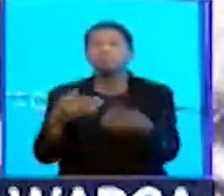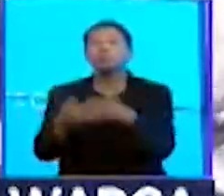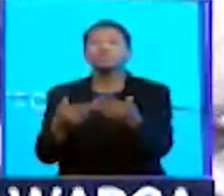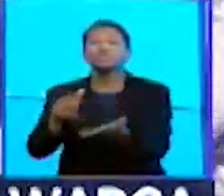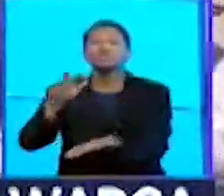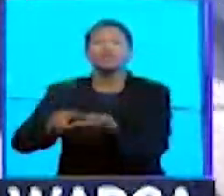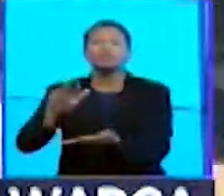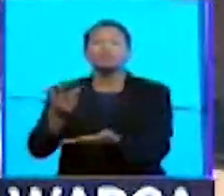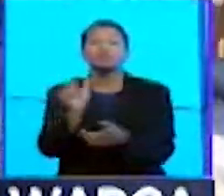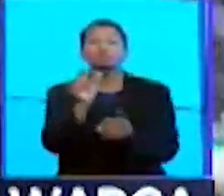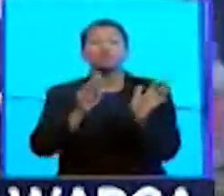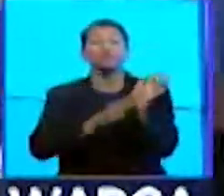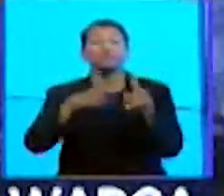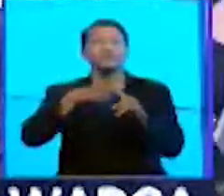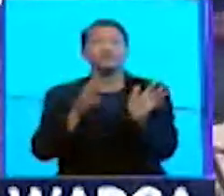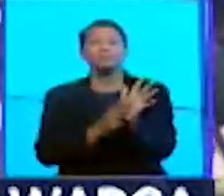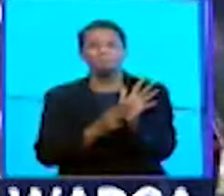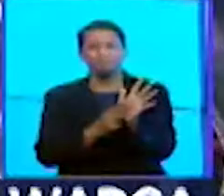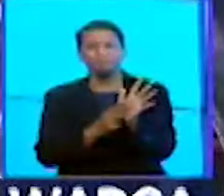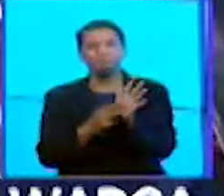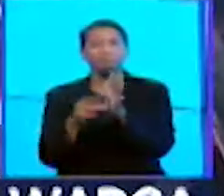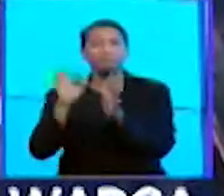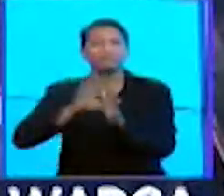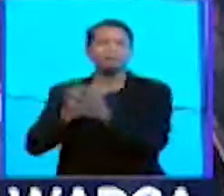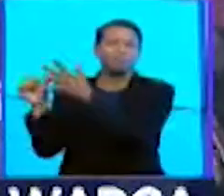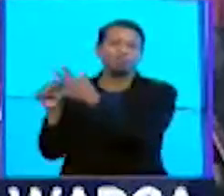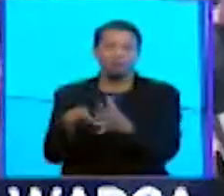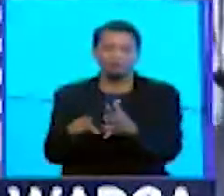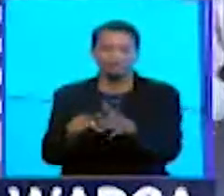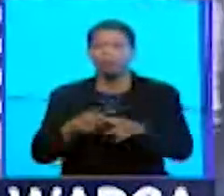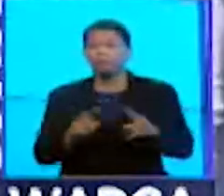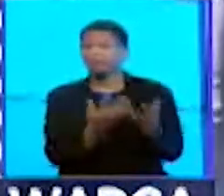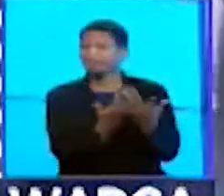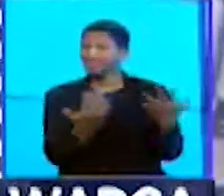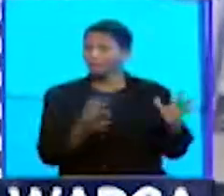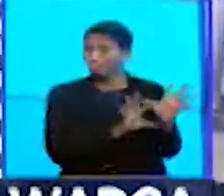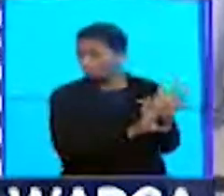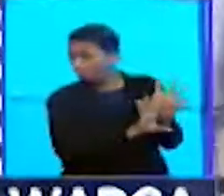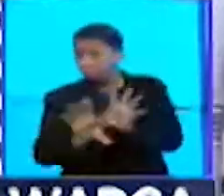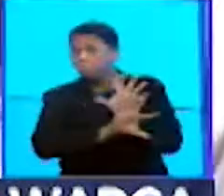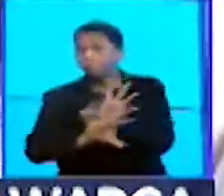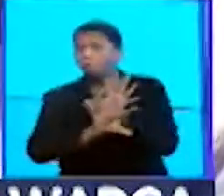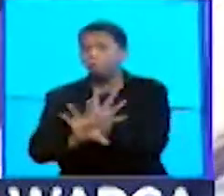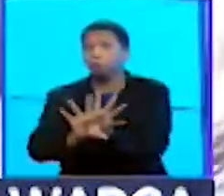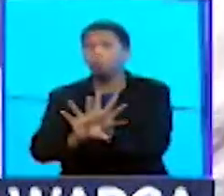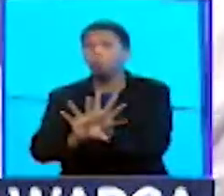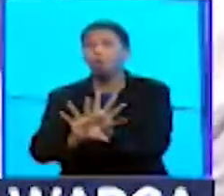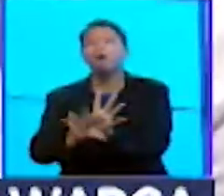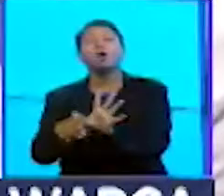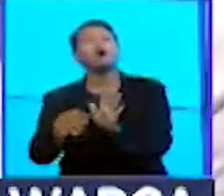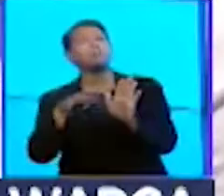memasuki tahap kedua pencairan namun tingginya antusiasme warga membuat protokol kesehatan kerap